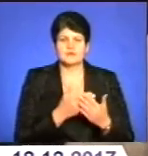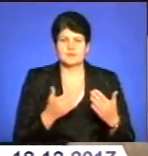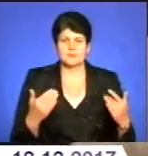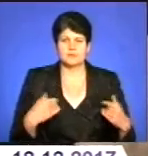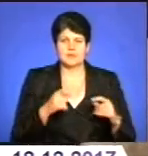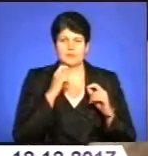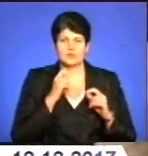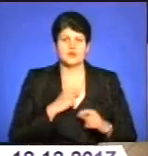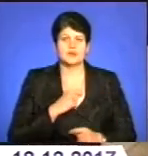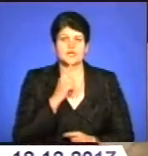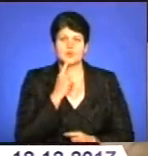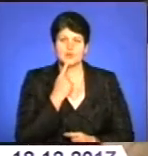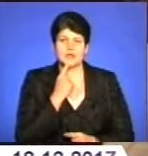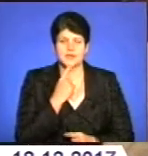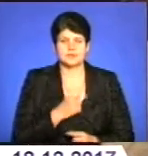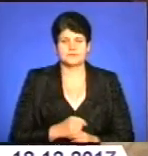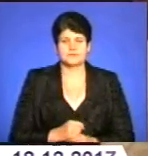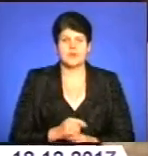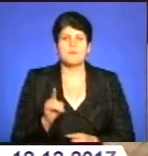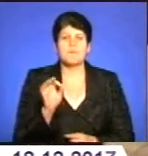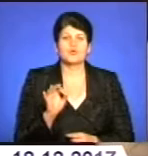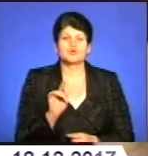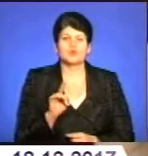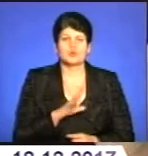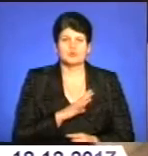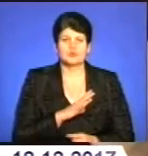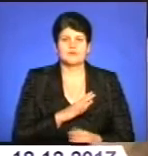подарували цукерки. А про що вистава? А про